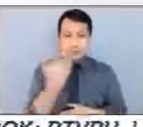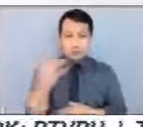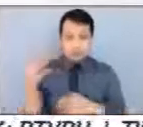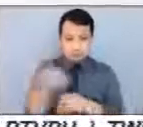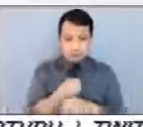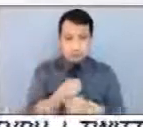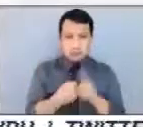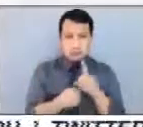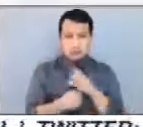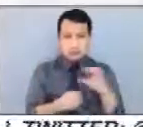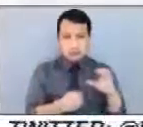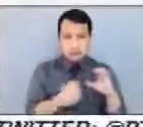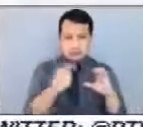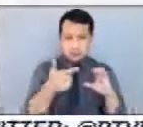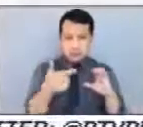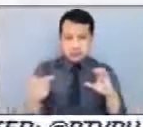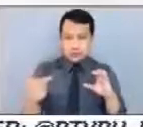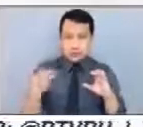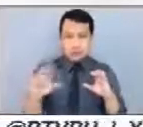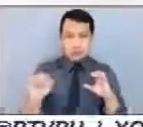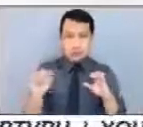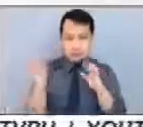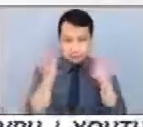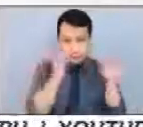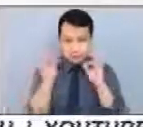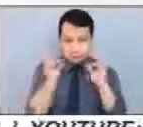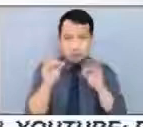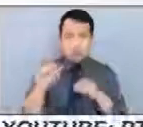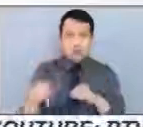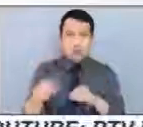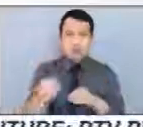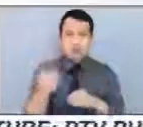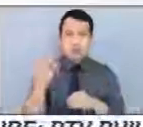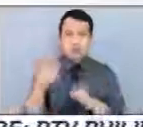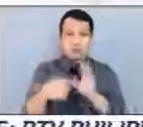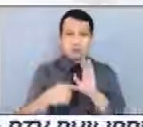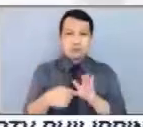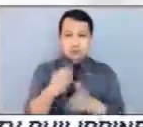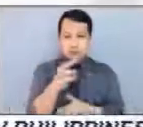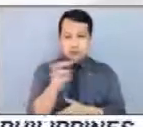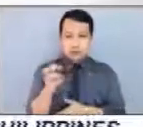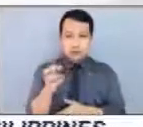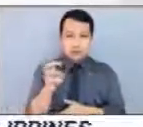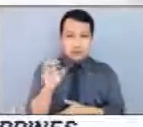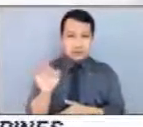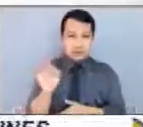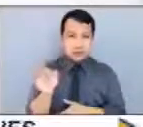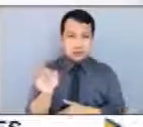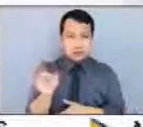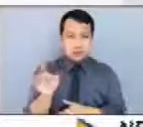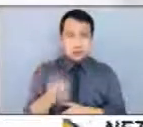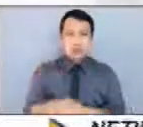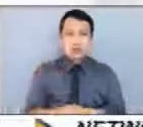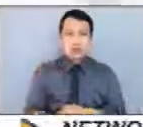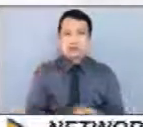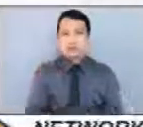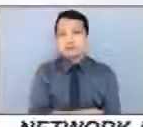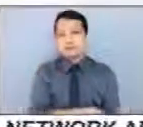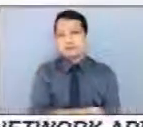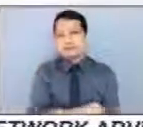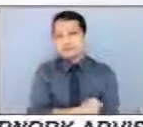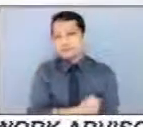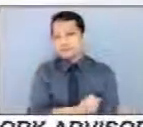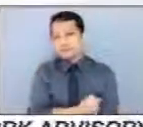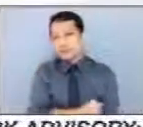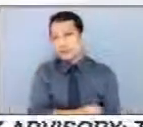baril at mga bala. Arestado na ang number 3 most wanted person sa Muntinlupa City na nagtago matapos